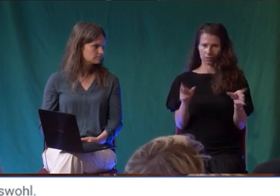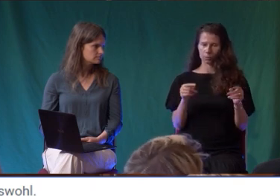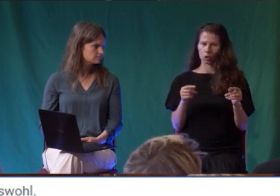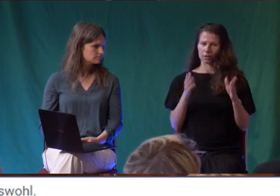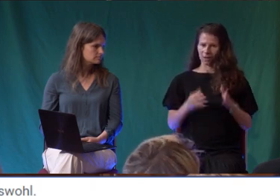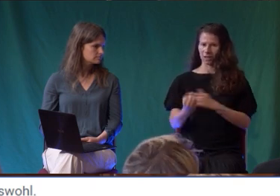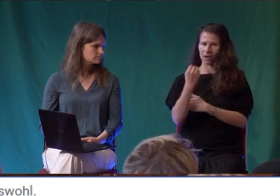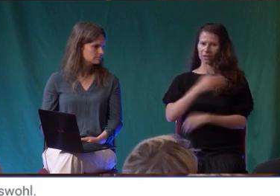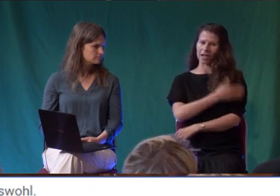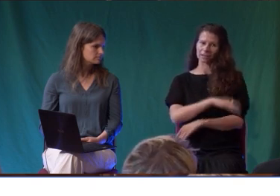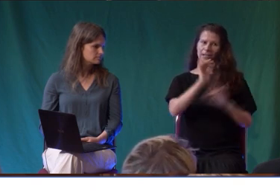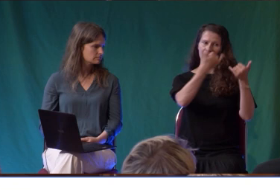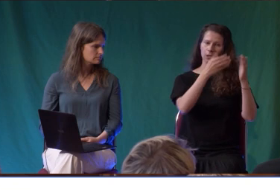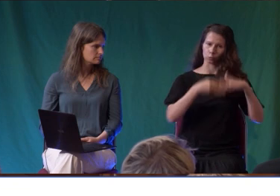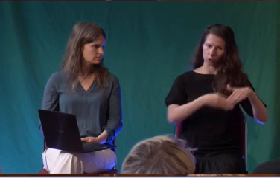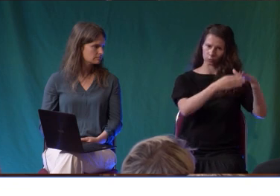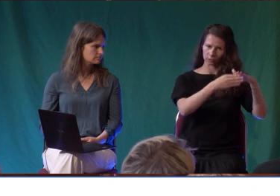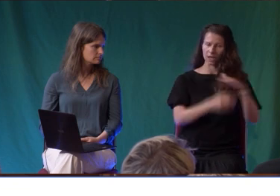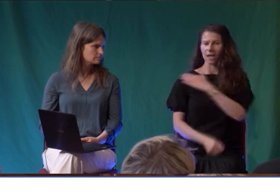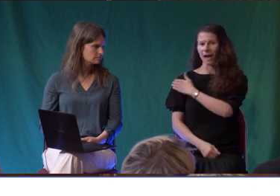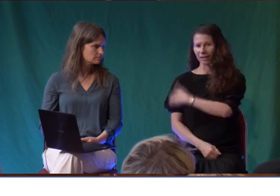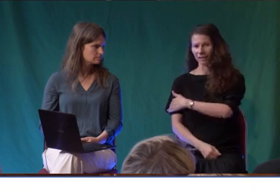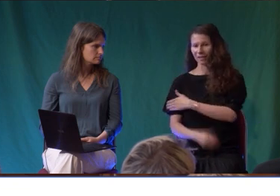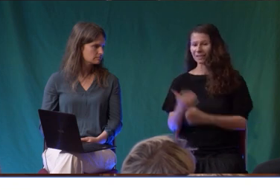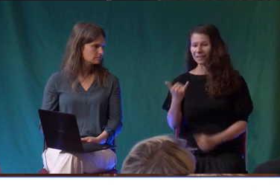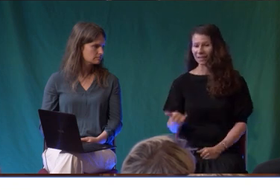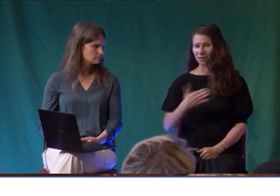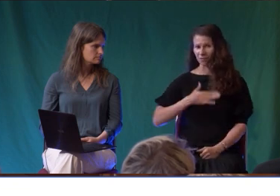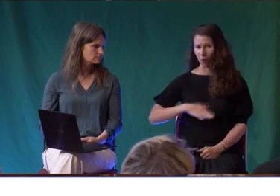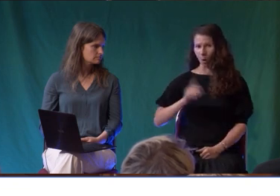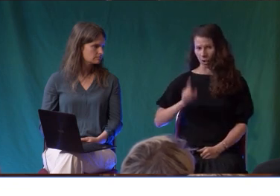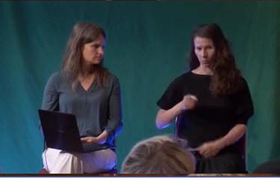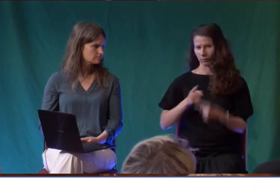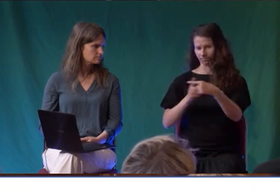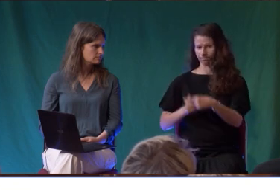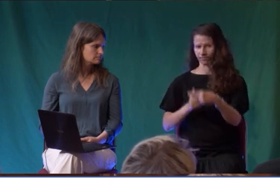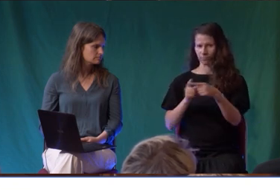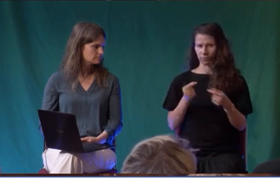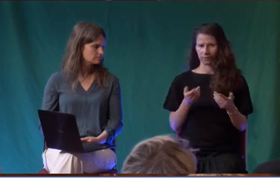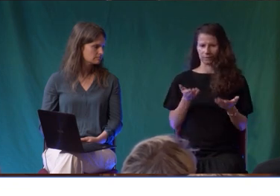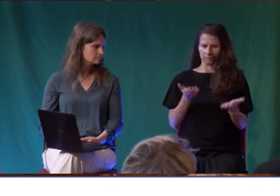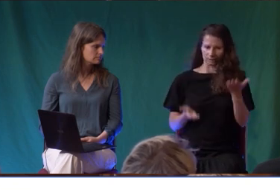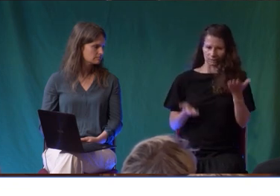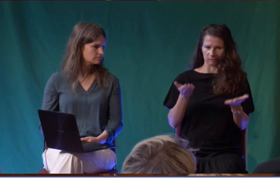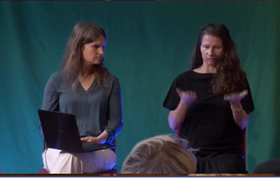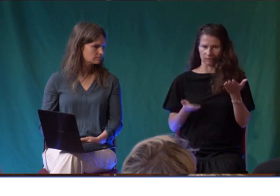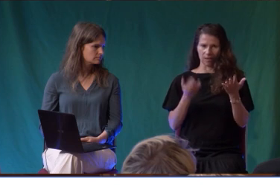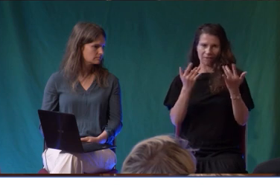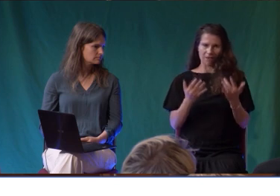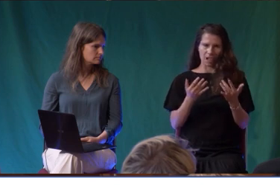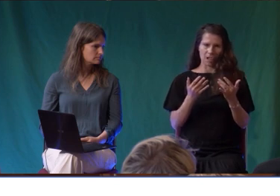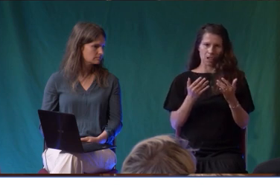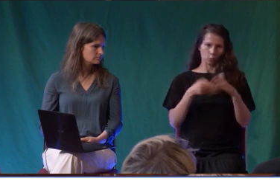beim Eltern sein auf der anderen Seite haben Sie immer im Blick dass es den Kindern gut geht und immer dieses abwägen wie viel Unterstützung wie wenig